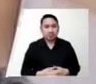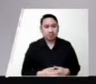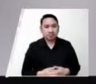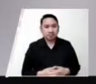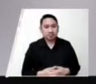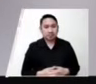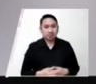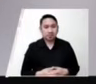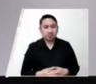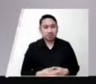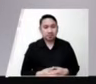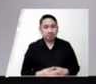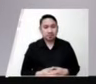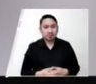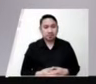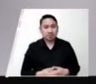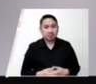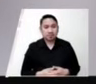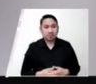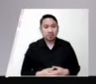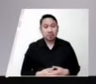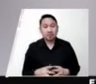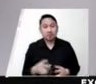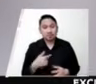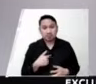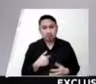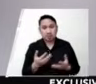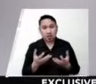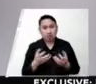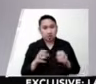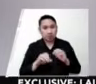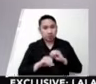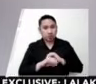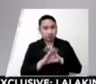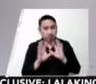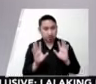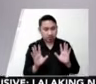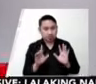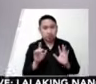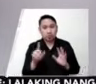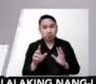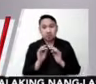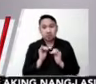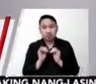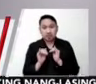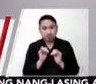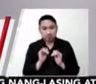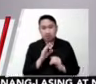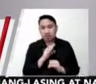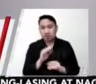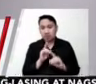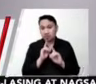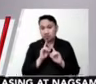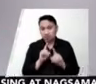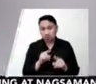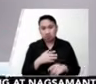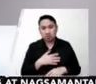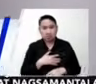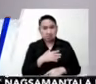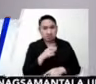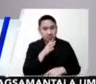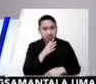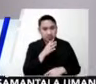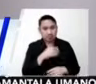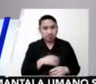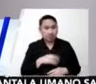Mar may mga gusto lang po akong iclarify doon sa mga interviews at mga sagot ng nanay ko isang video na kanang